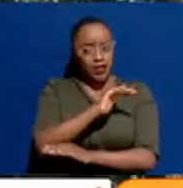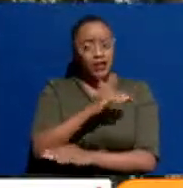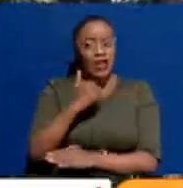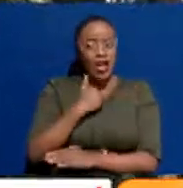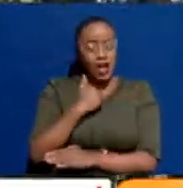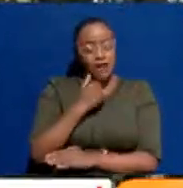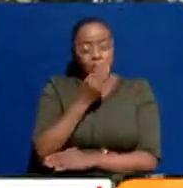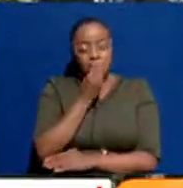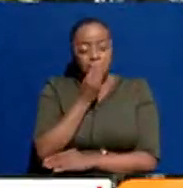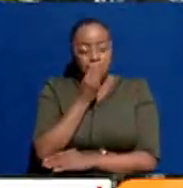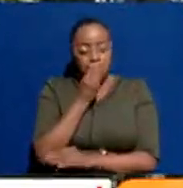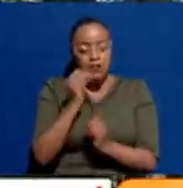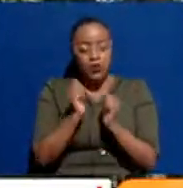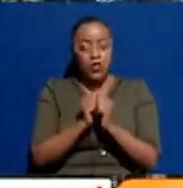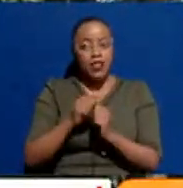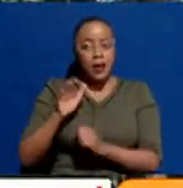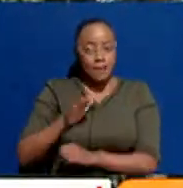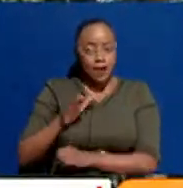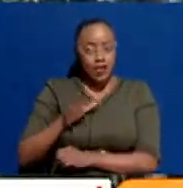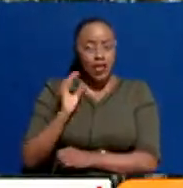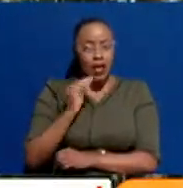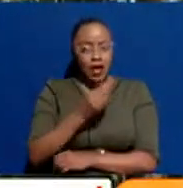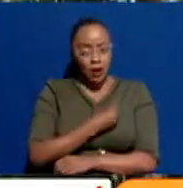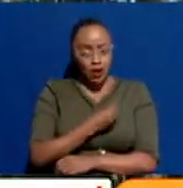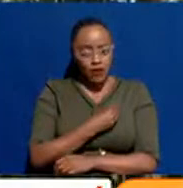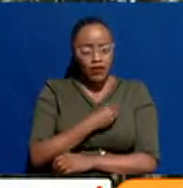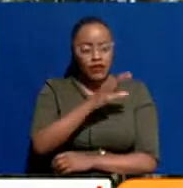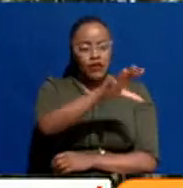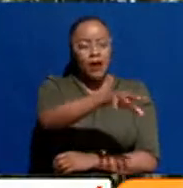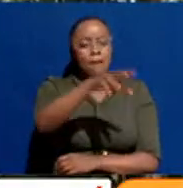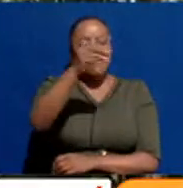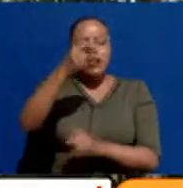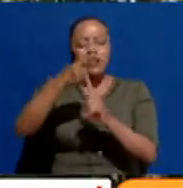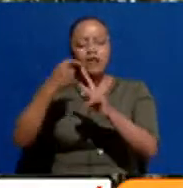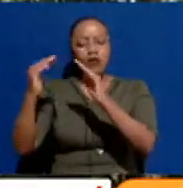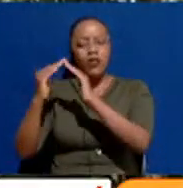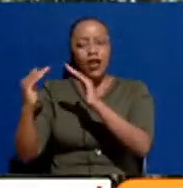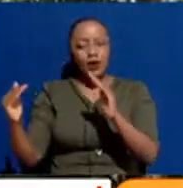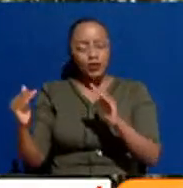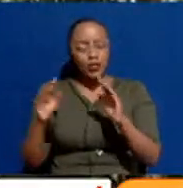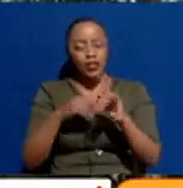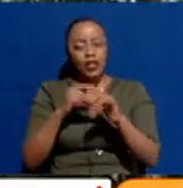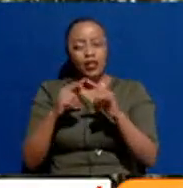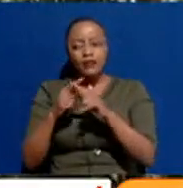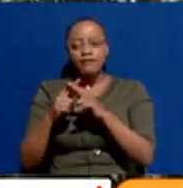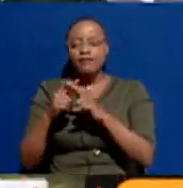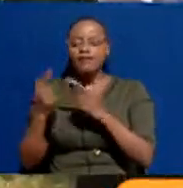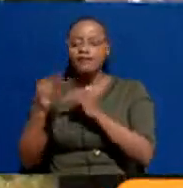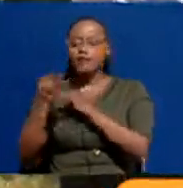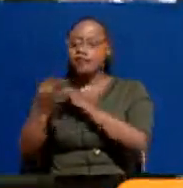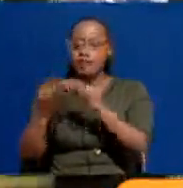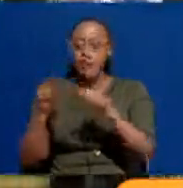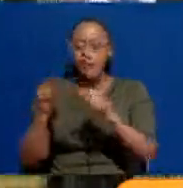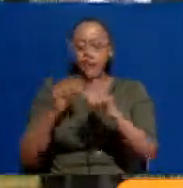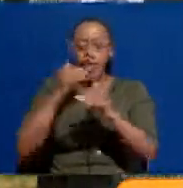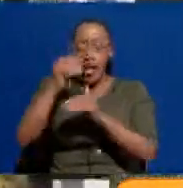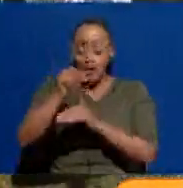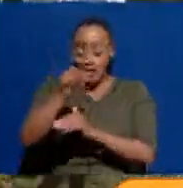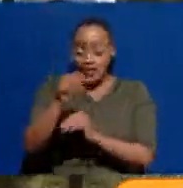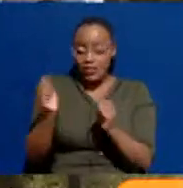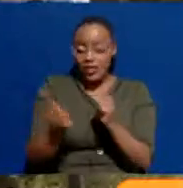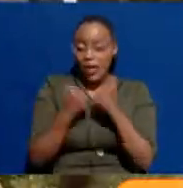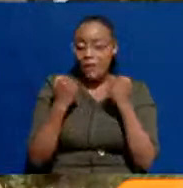his meal with our mother, taken from the house and hacked to death. Kufuatia kisa